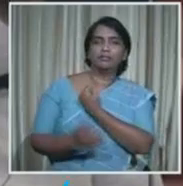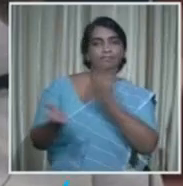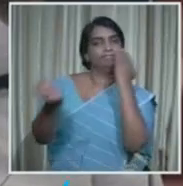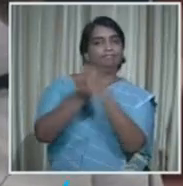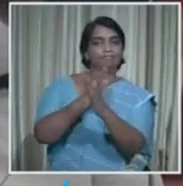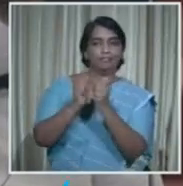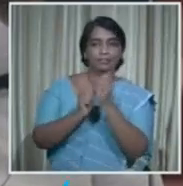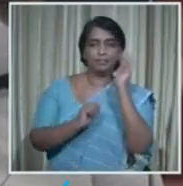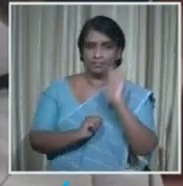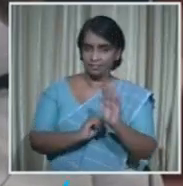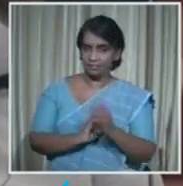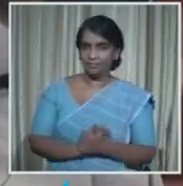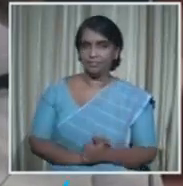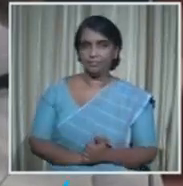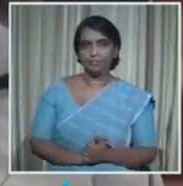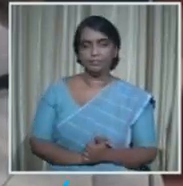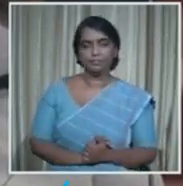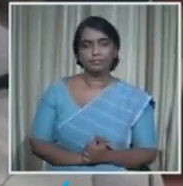kare.